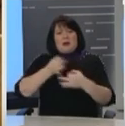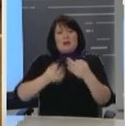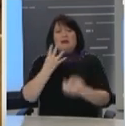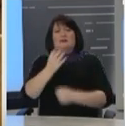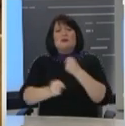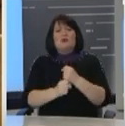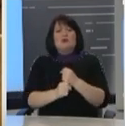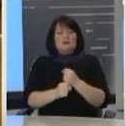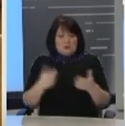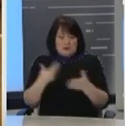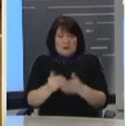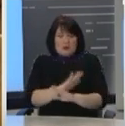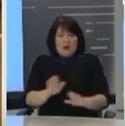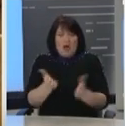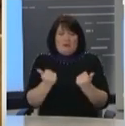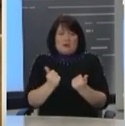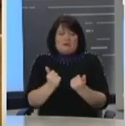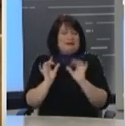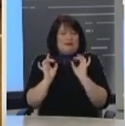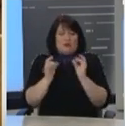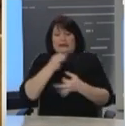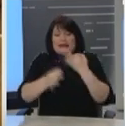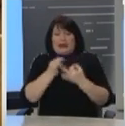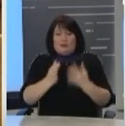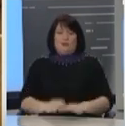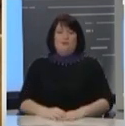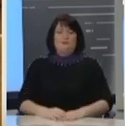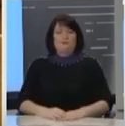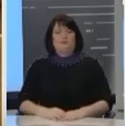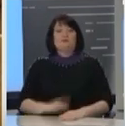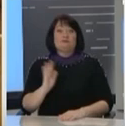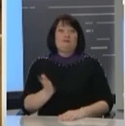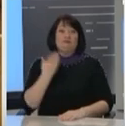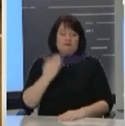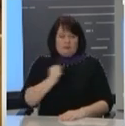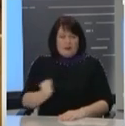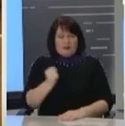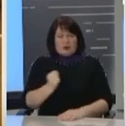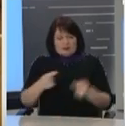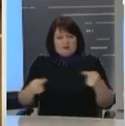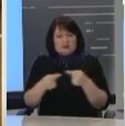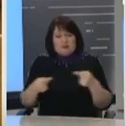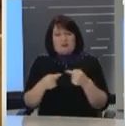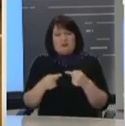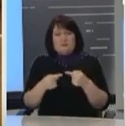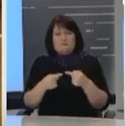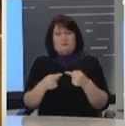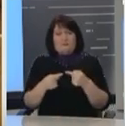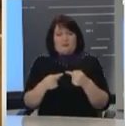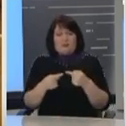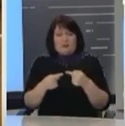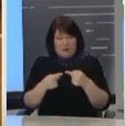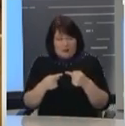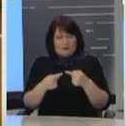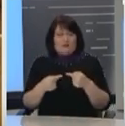τετραετίας. Αφού ακόμη και στο πιο φανατικό αντίπαλο της σημερινής